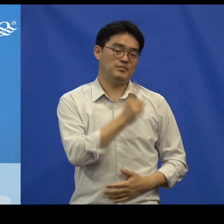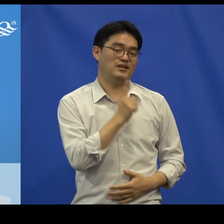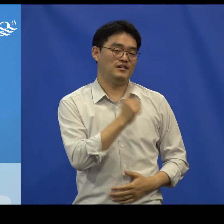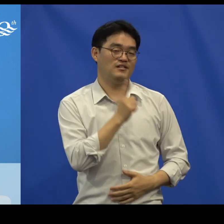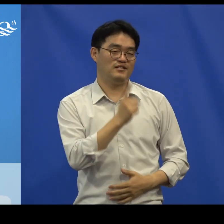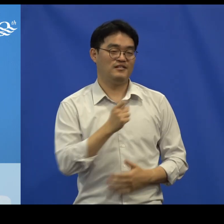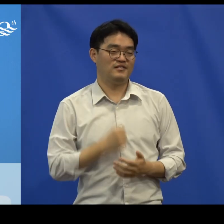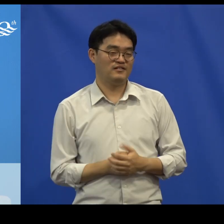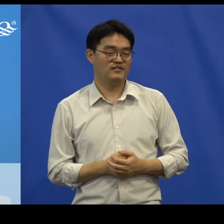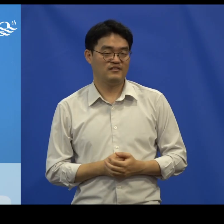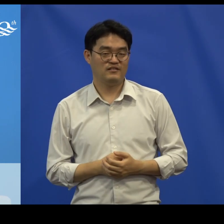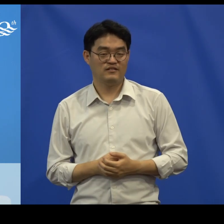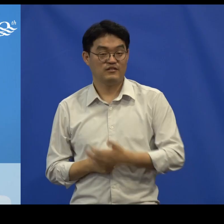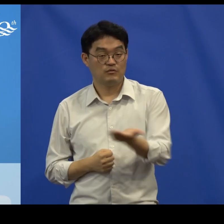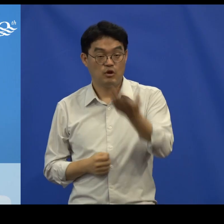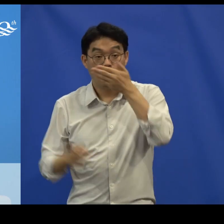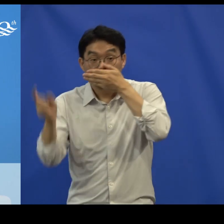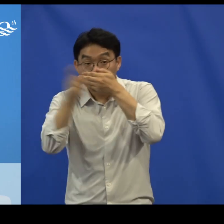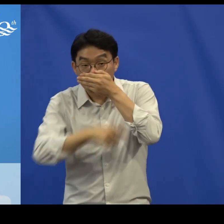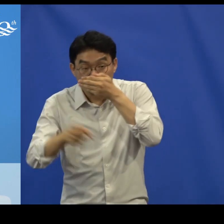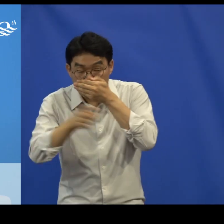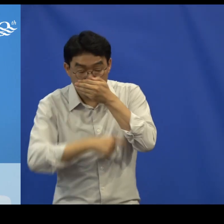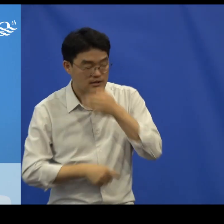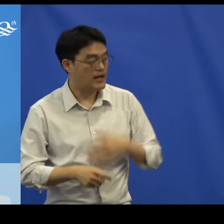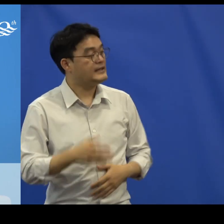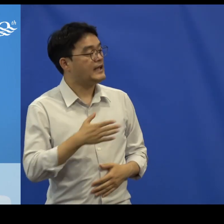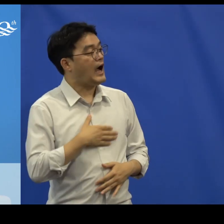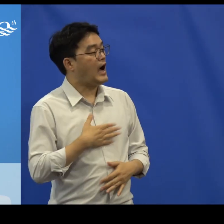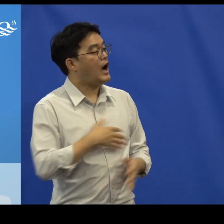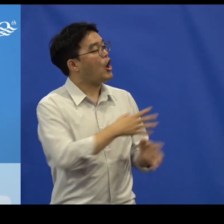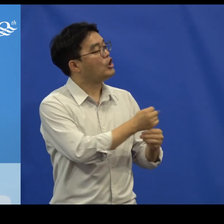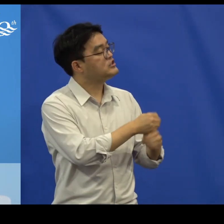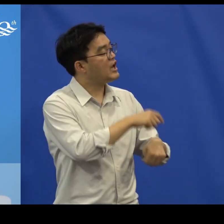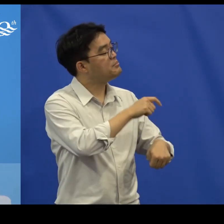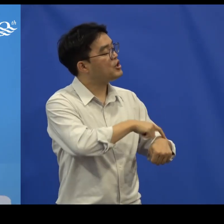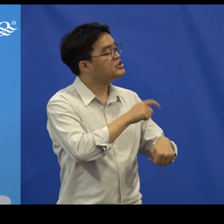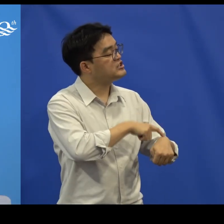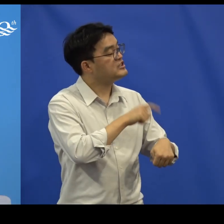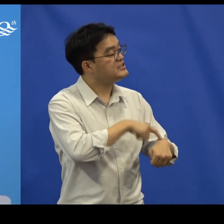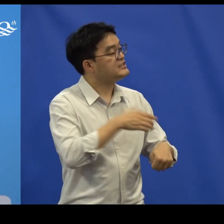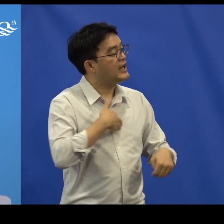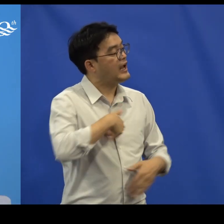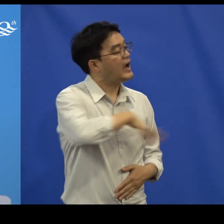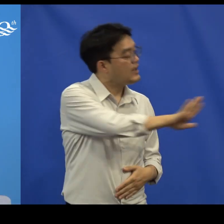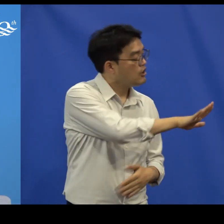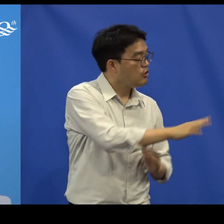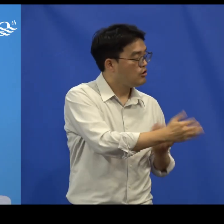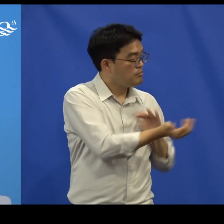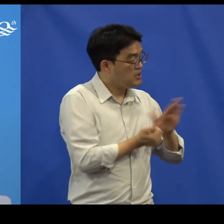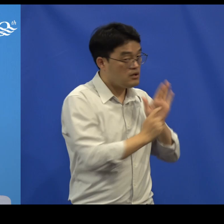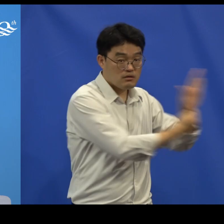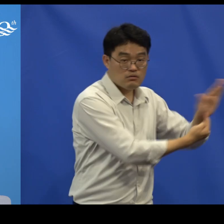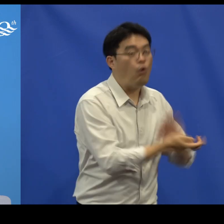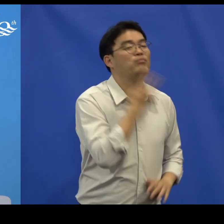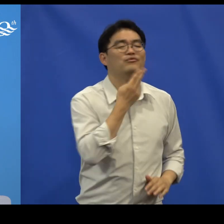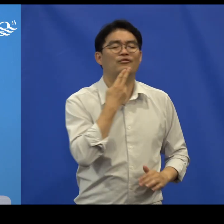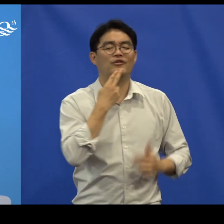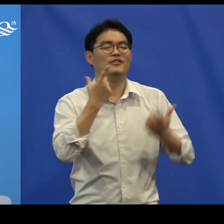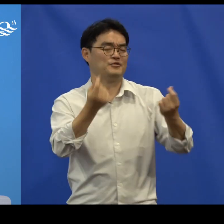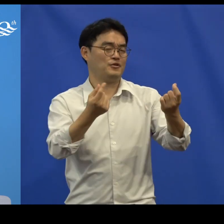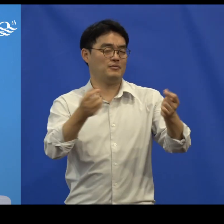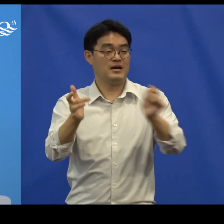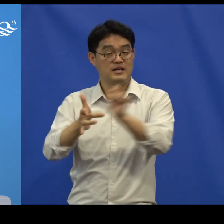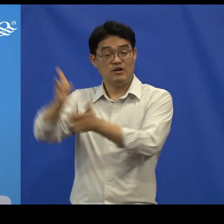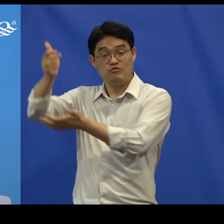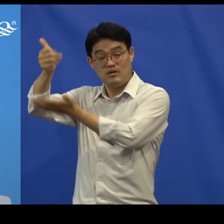거예요. 자, 여러분, 성경은 재림에 초점을 맞추고 있습니다. 그래서 신약 260장 가운데 300회